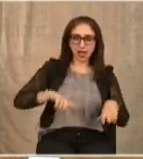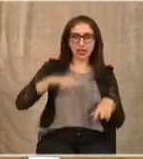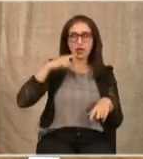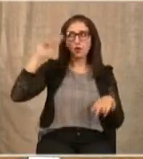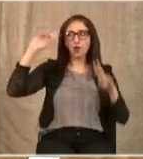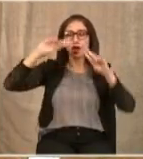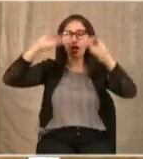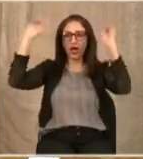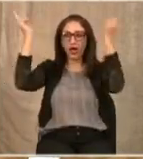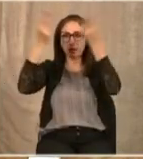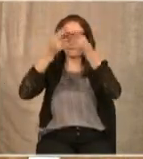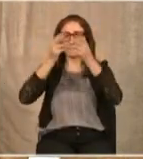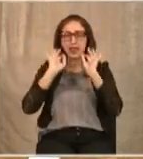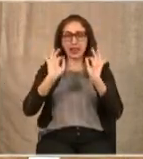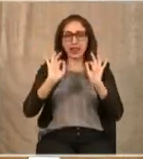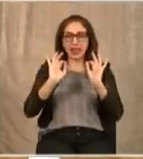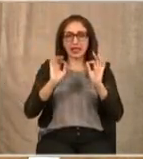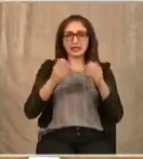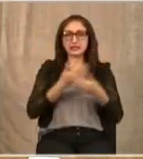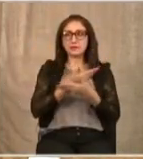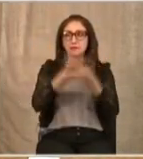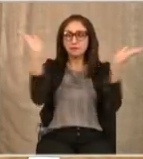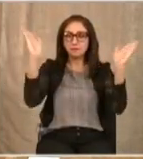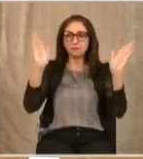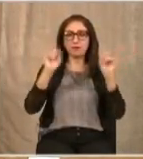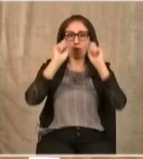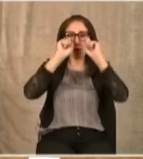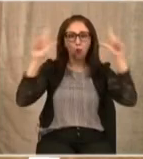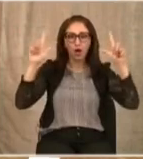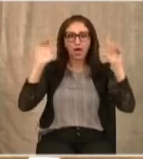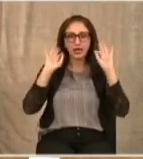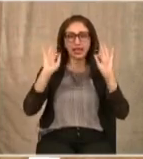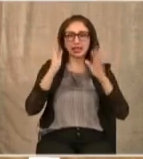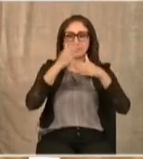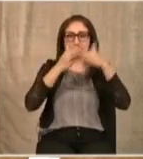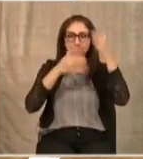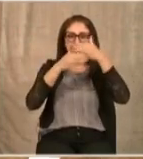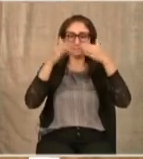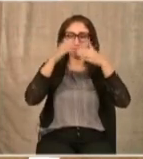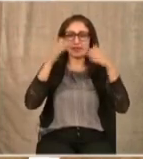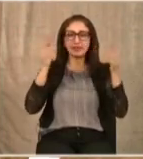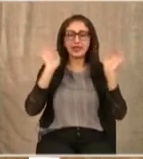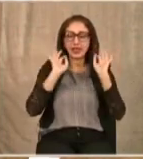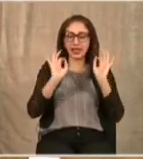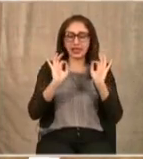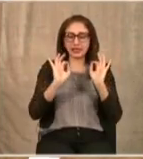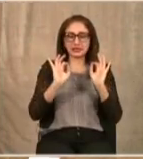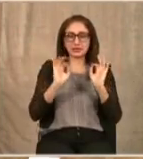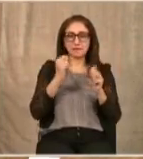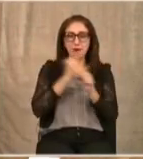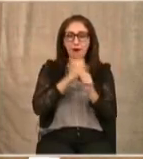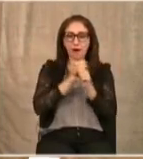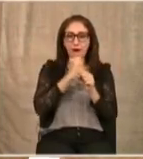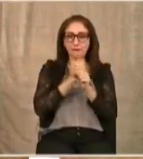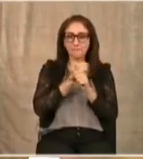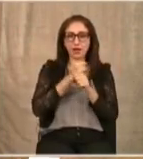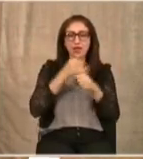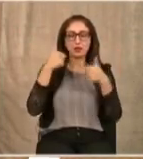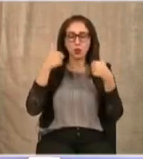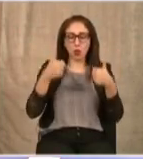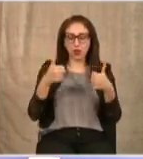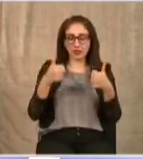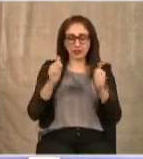من خلال نشر الوعي البناء والتفاعل الايجابي ثم